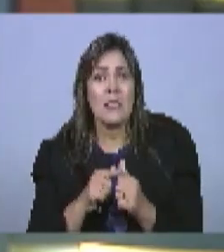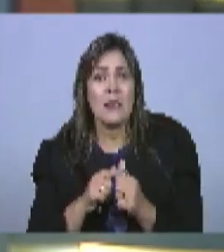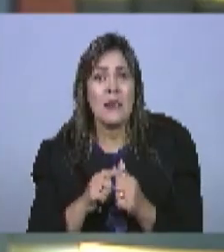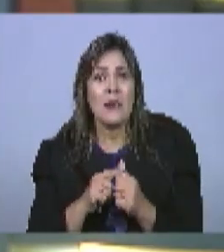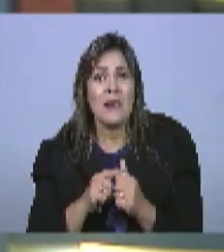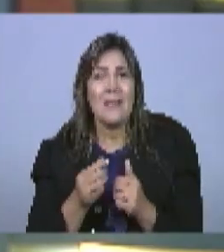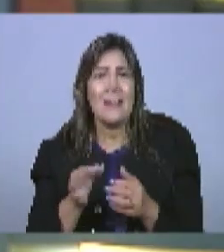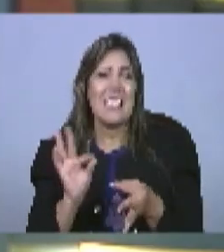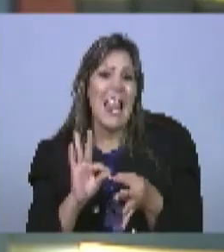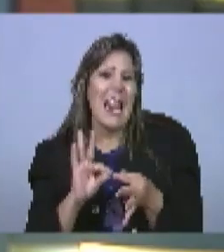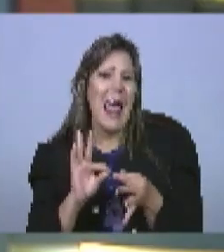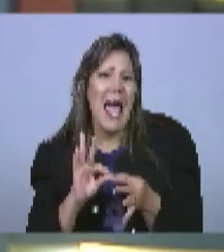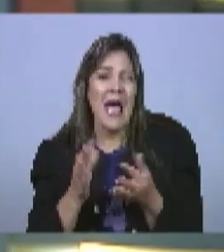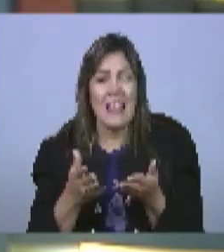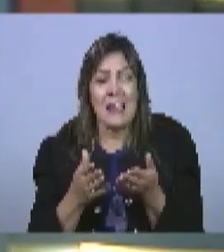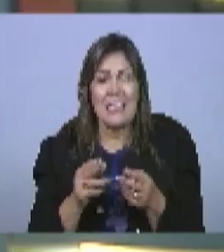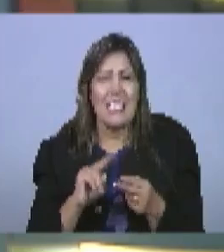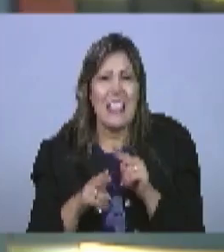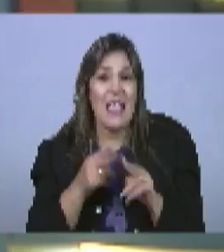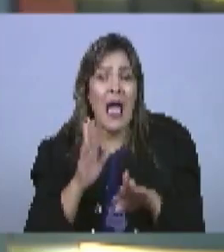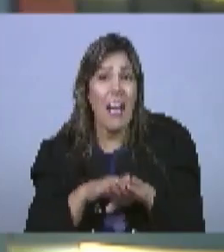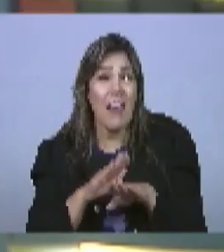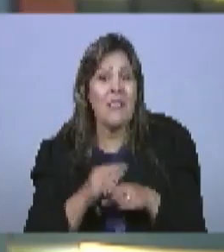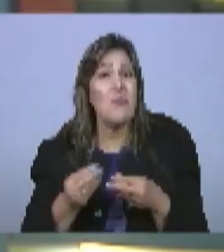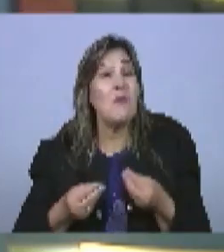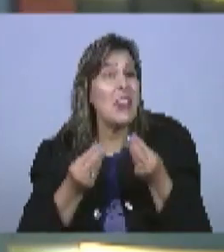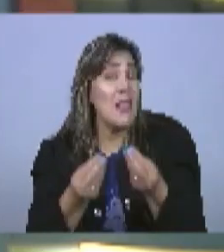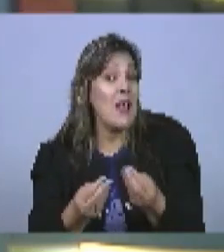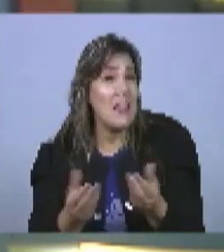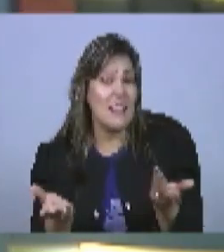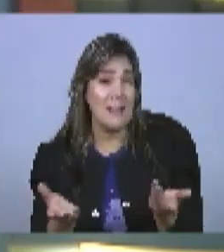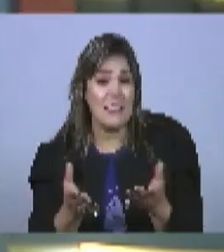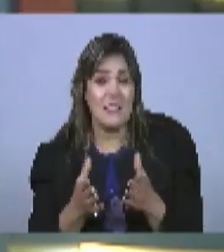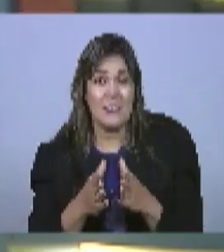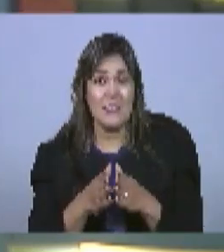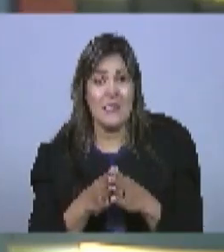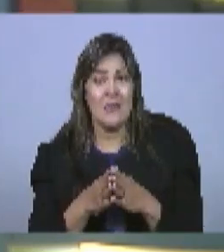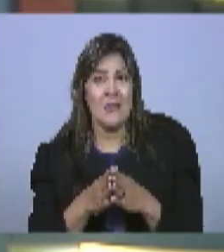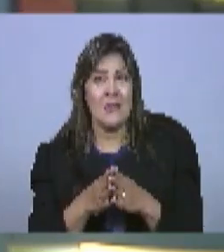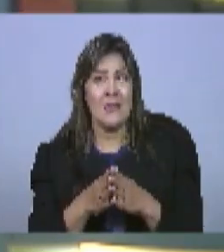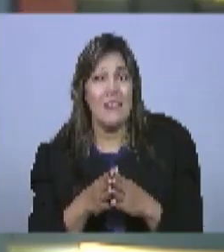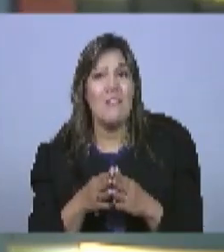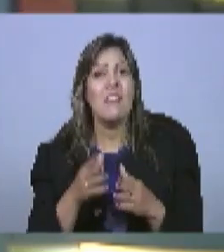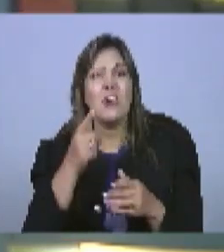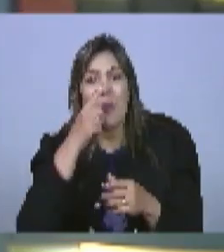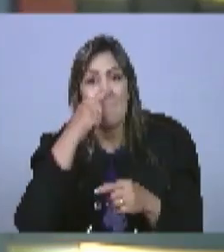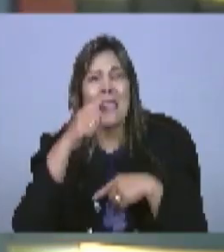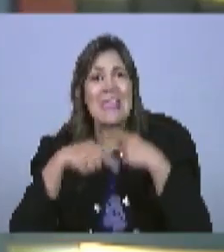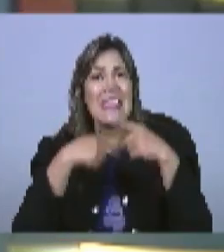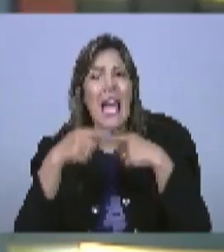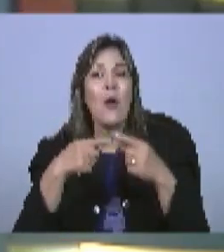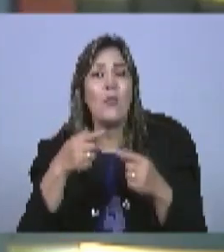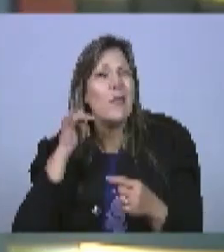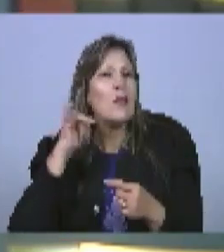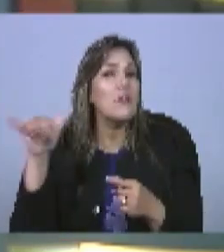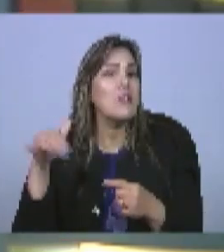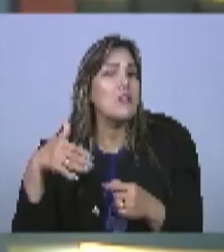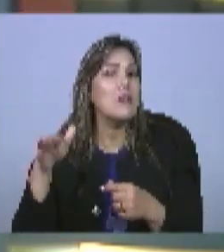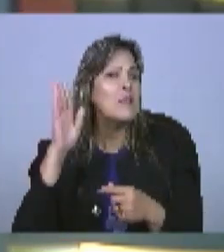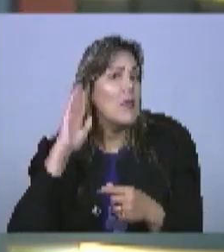يعني متدلع وكل حاجه بيطلبها بتجيله ف بيتعود على الاستهتار